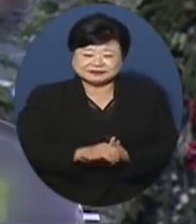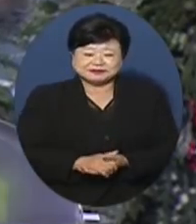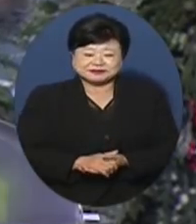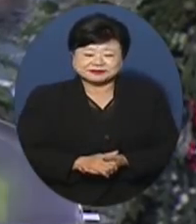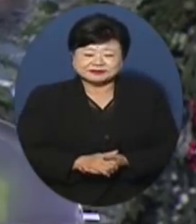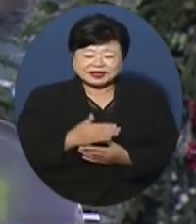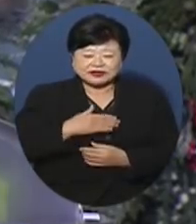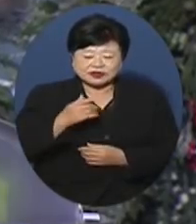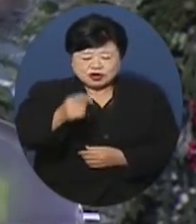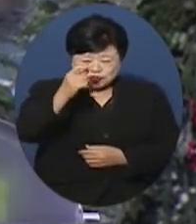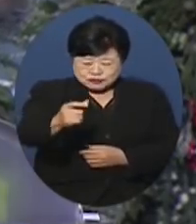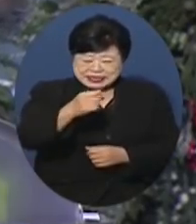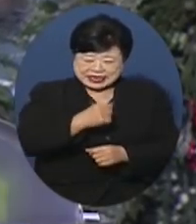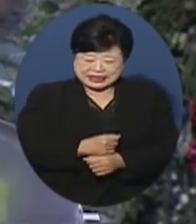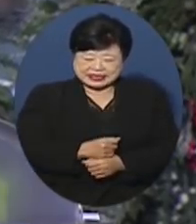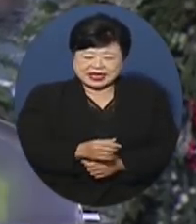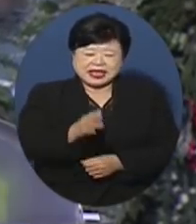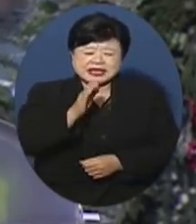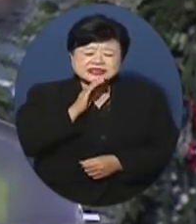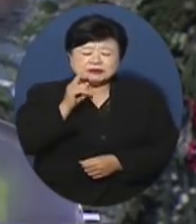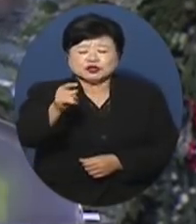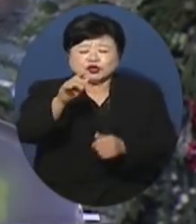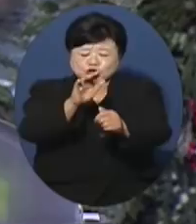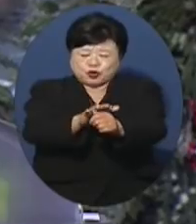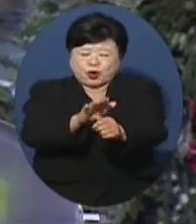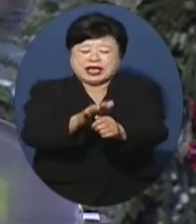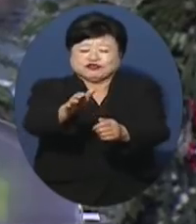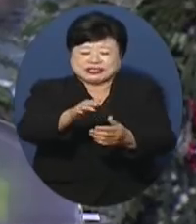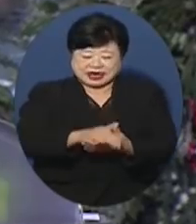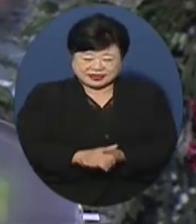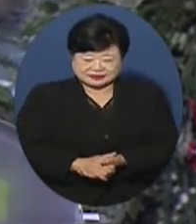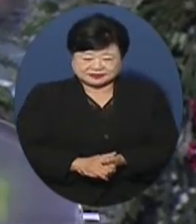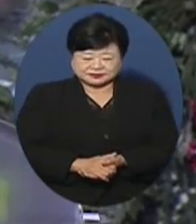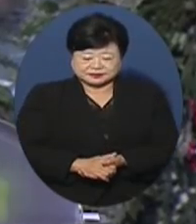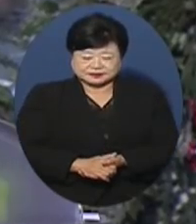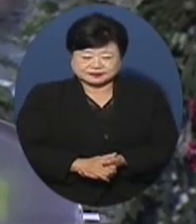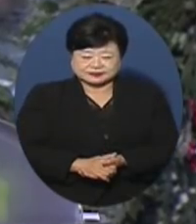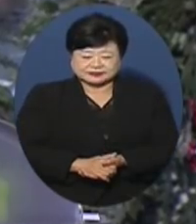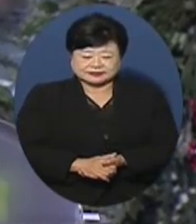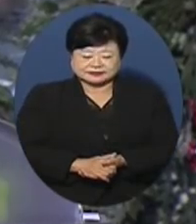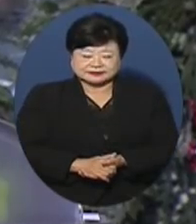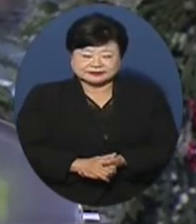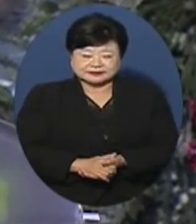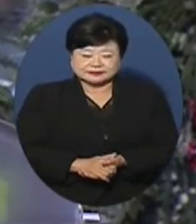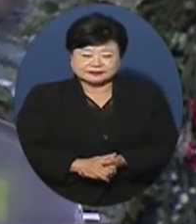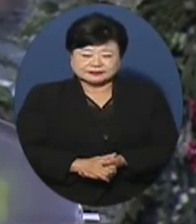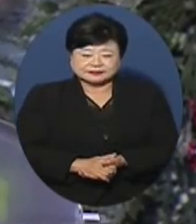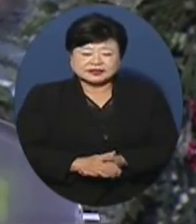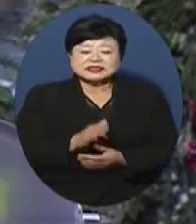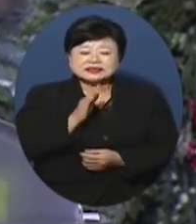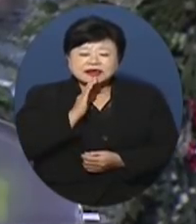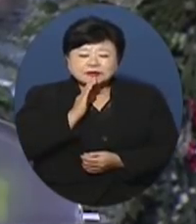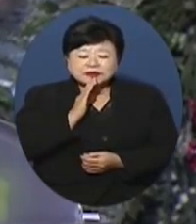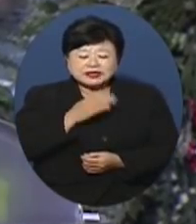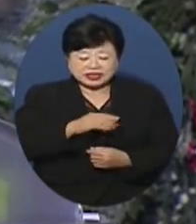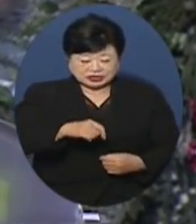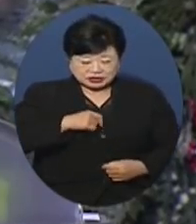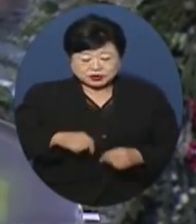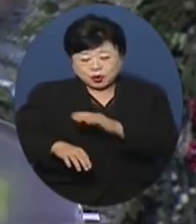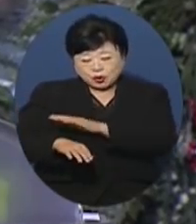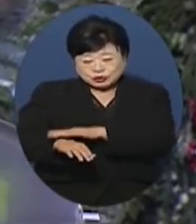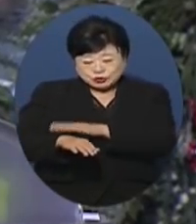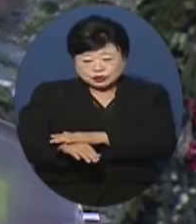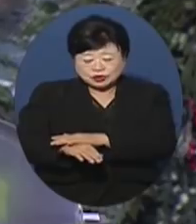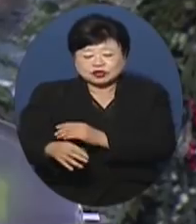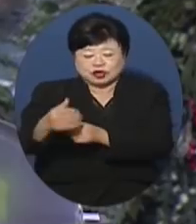됨이라, 내가 너를 굳세게 하리라, 참으로 너를 도와주리라, 참으로 나의 의로운